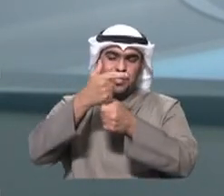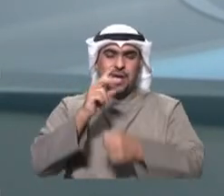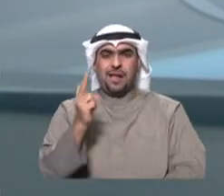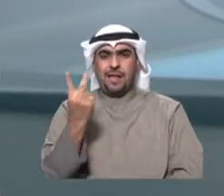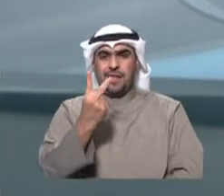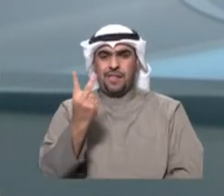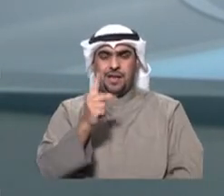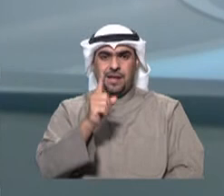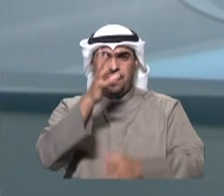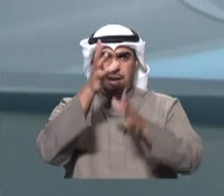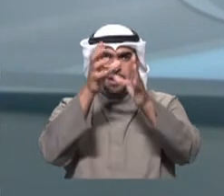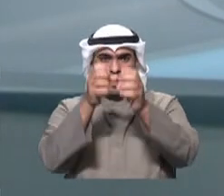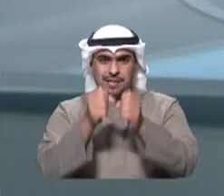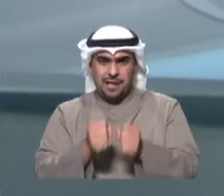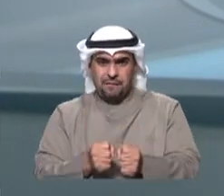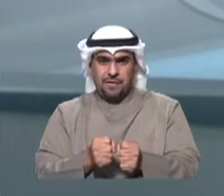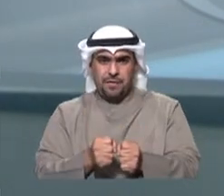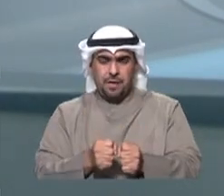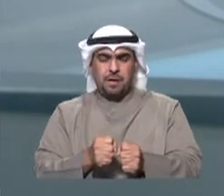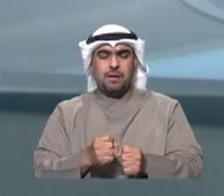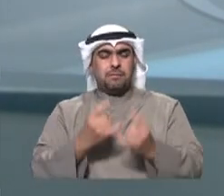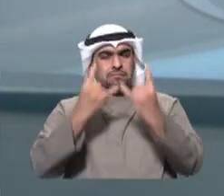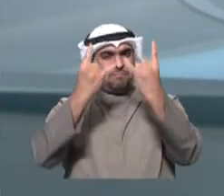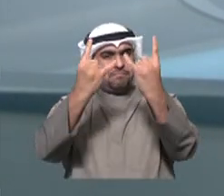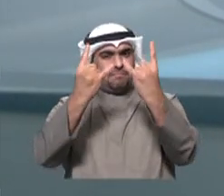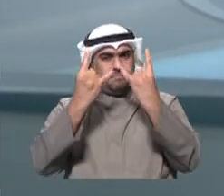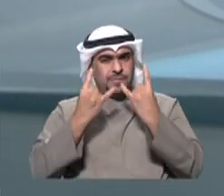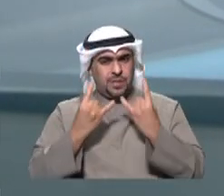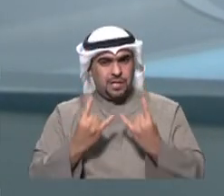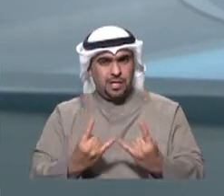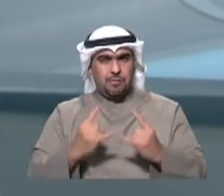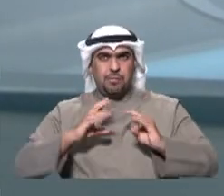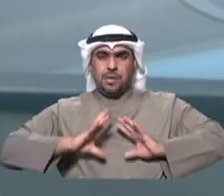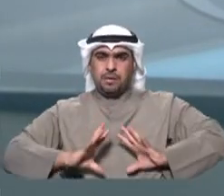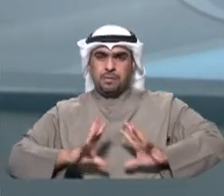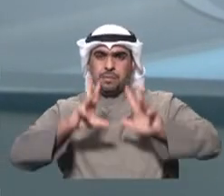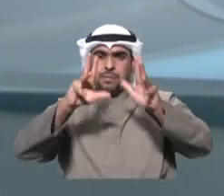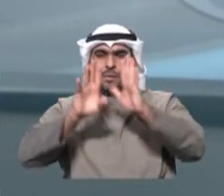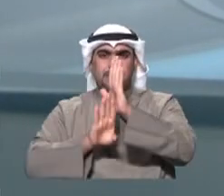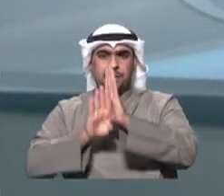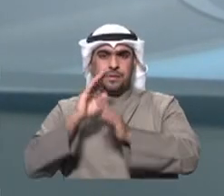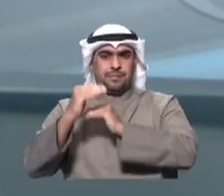وسط جهود كبيرة نحو تحقيق غد مشرق لأبنائها.